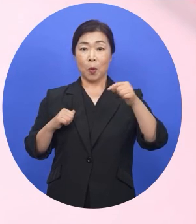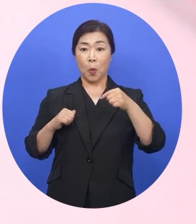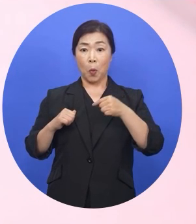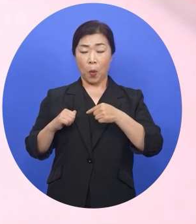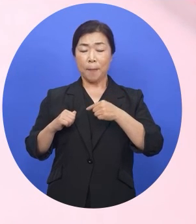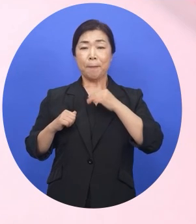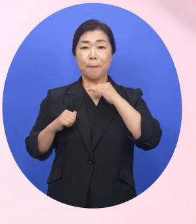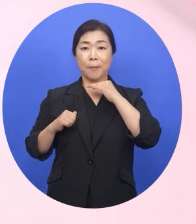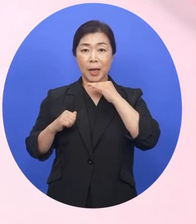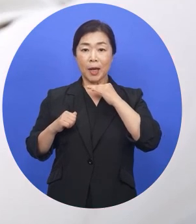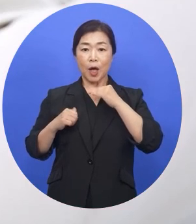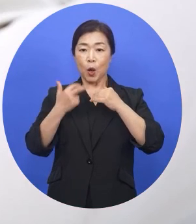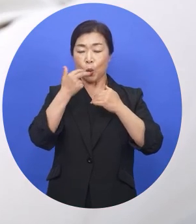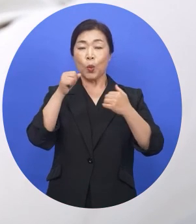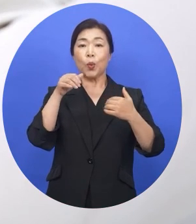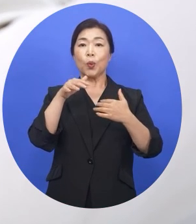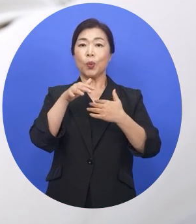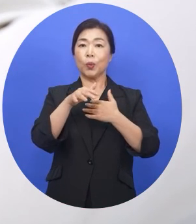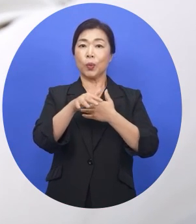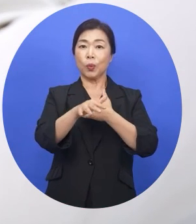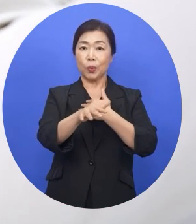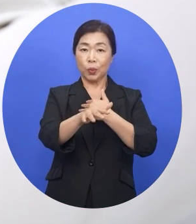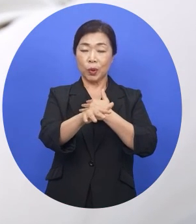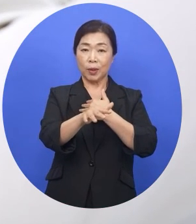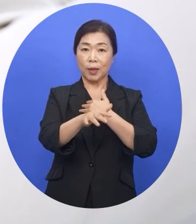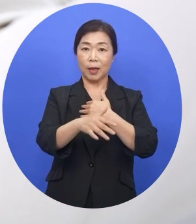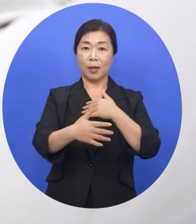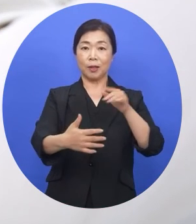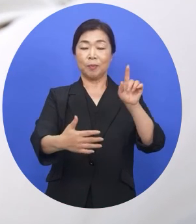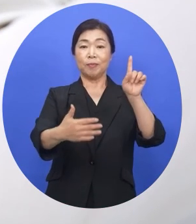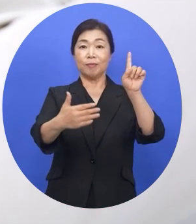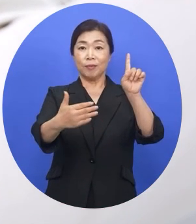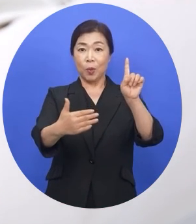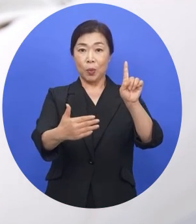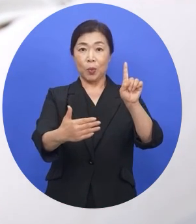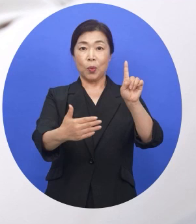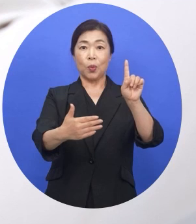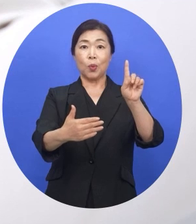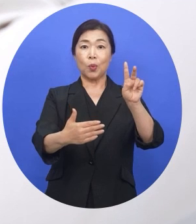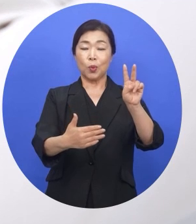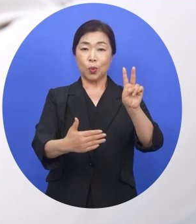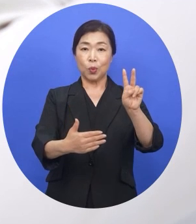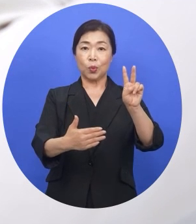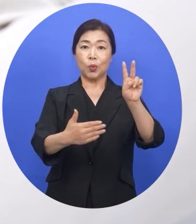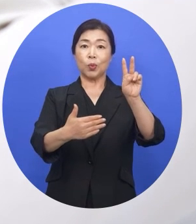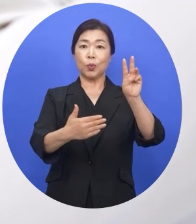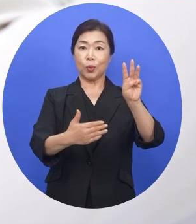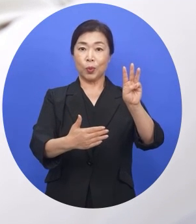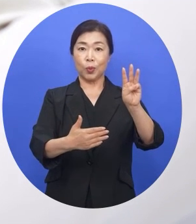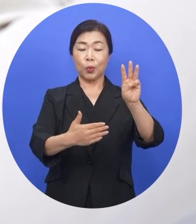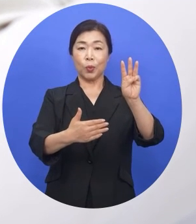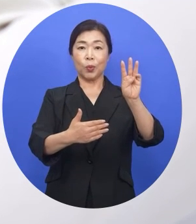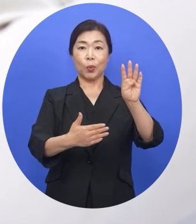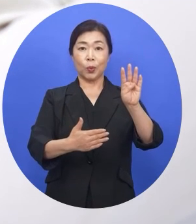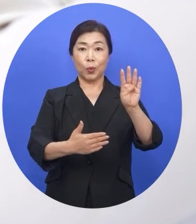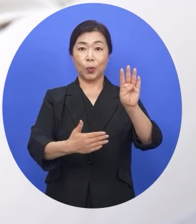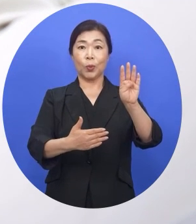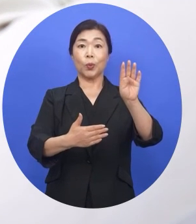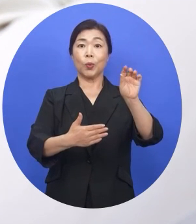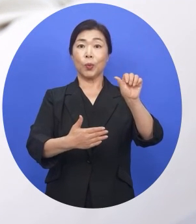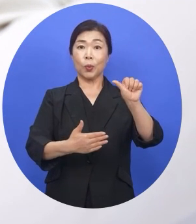다섯. 길게 숨을 내쉽니다. 하나, 둘,